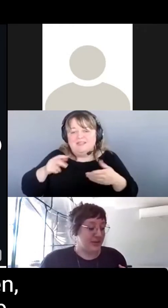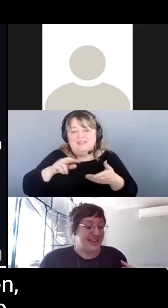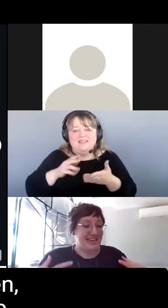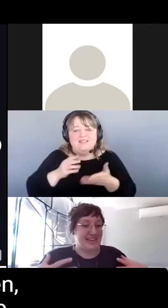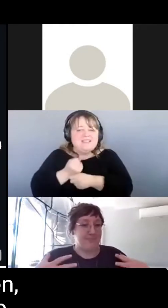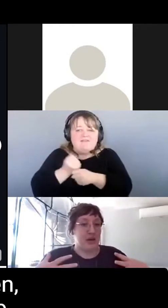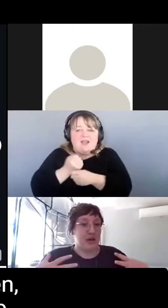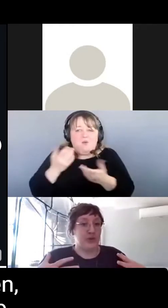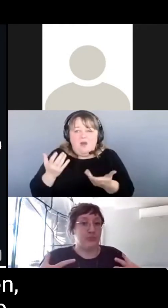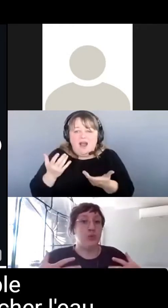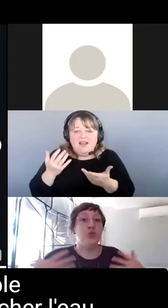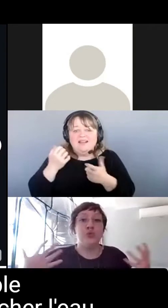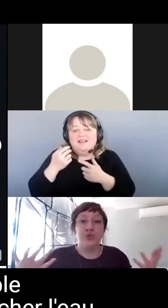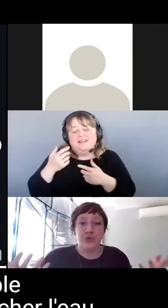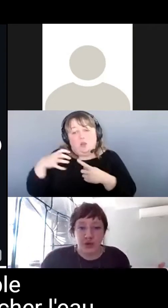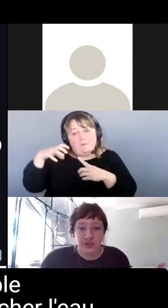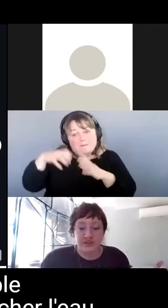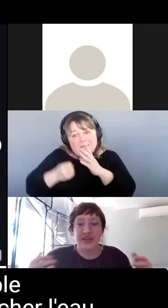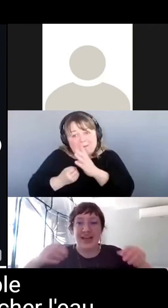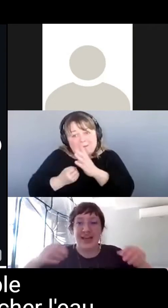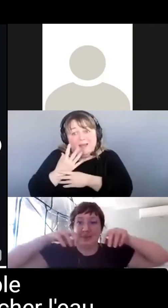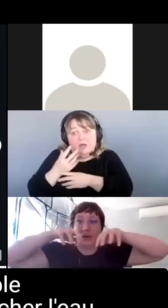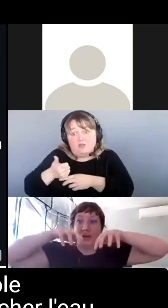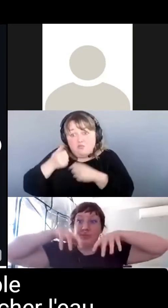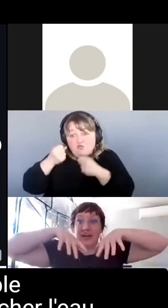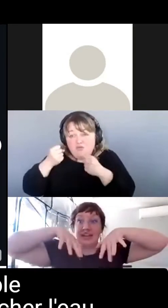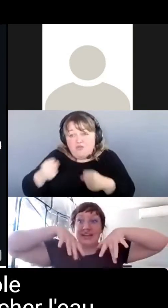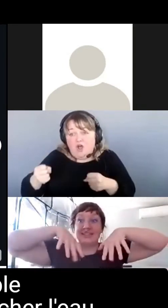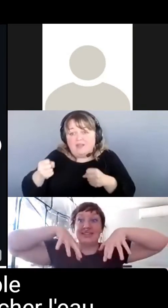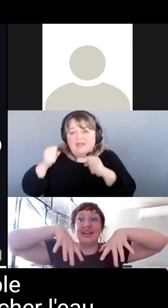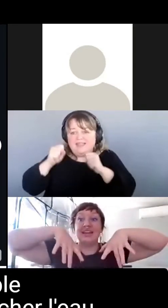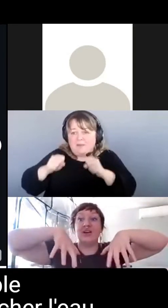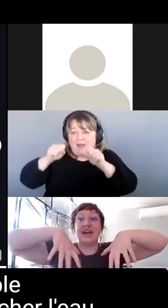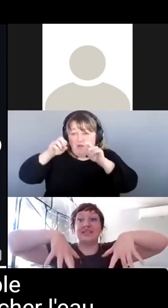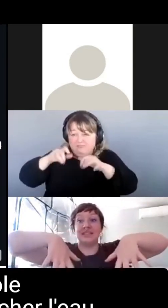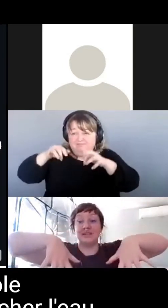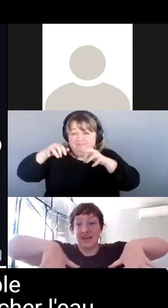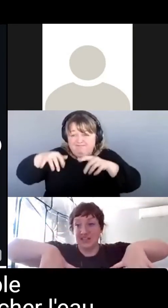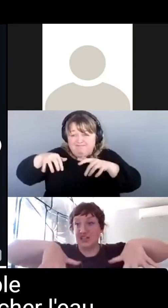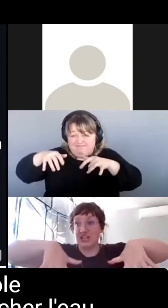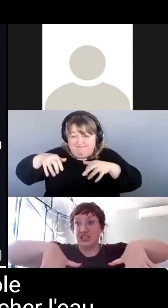que les plantes vont être beaucoup plus fortes, être capables d'aller étirer leurs